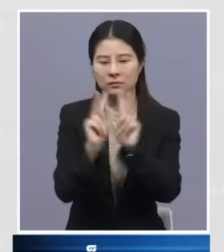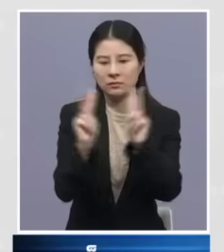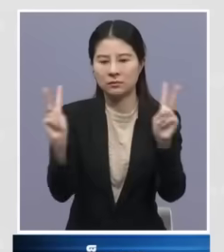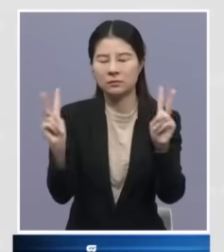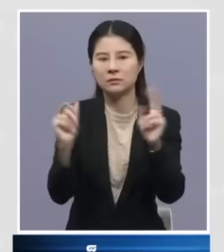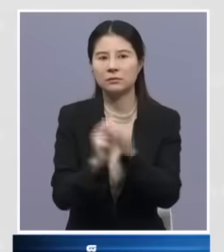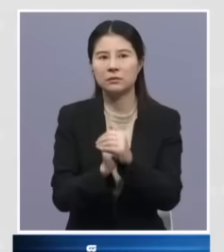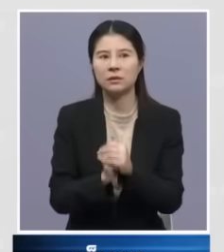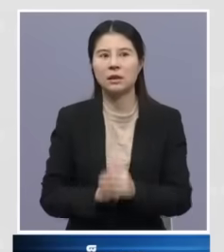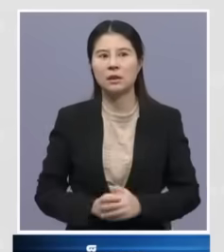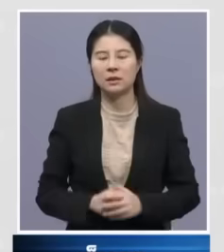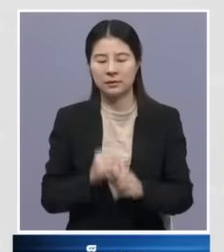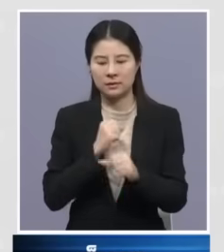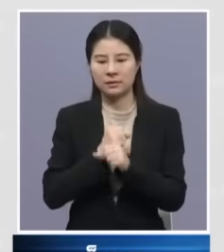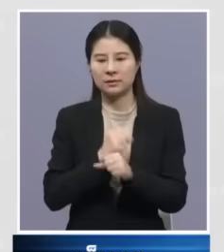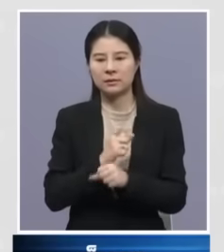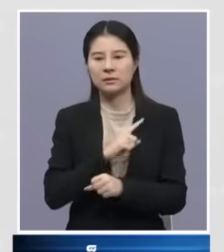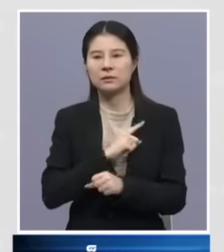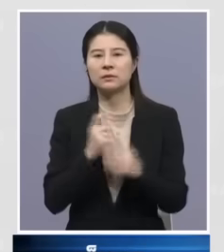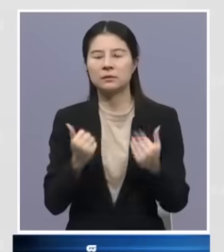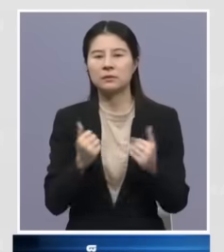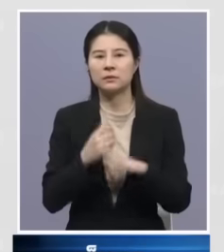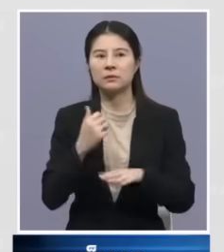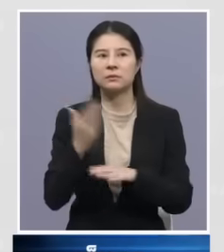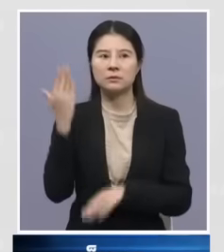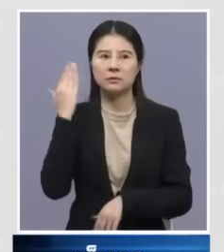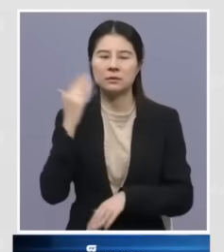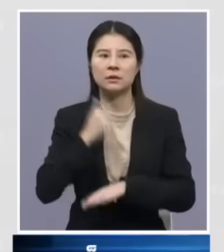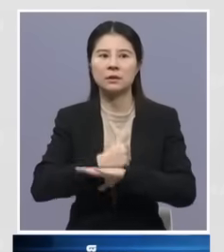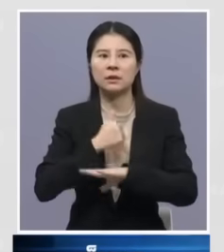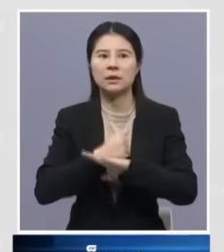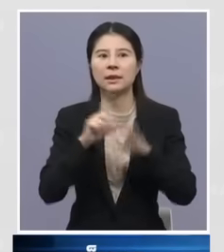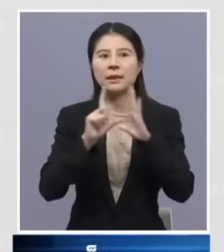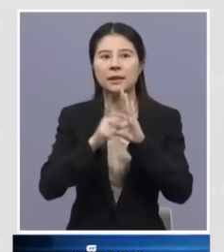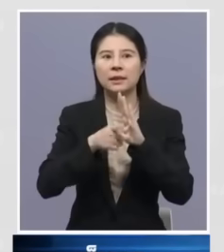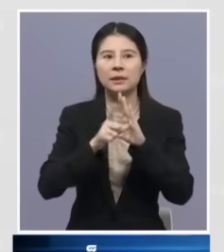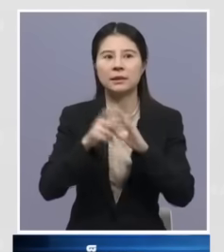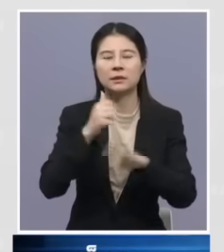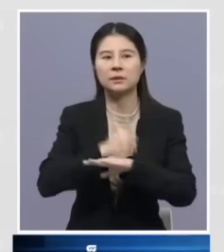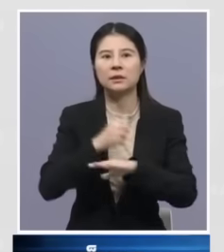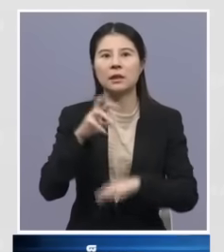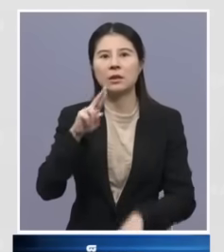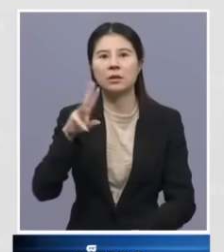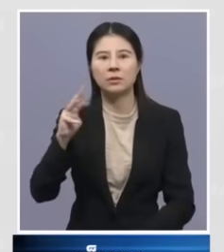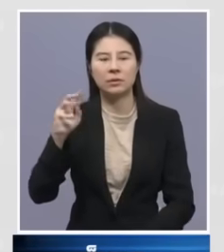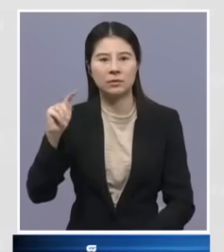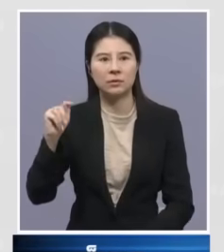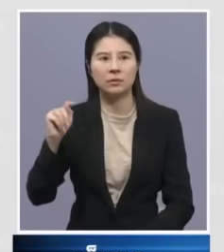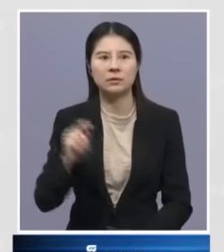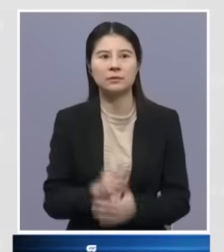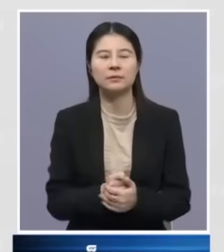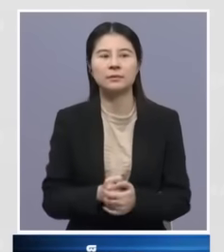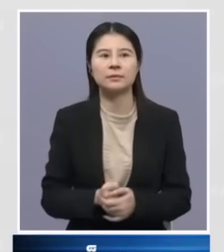ารชุดรักษาการ2อดีตหัวหน้าพักอดีตเลขาธิการพักก็จะมีรัฐมนตรีอดีตรัฐมนต